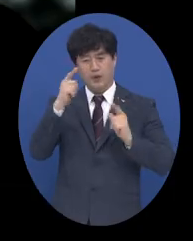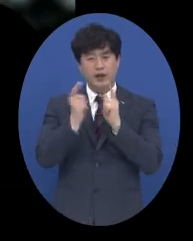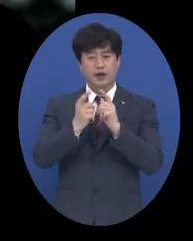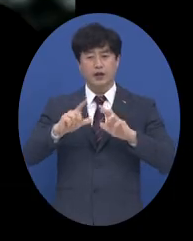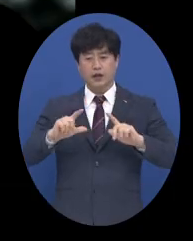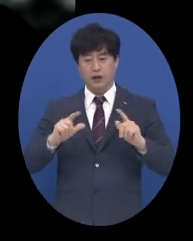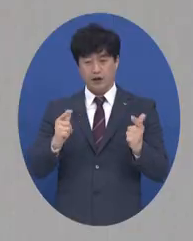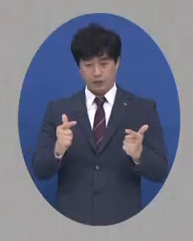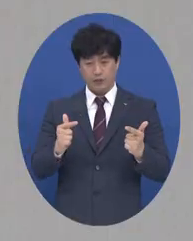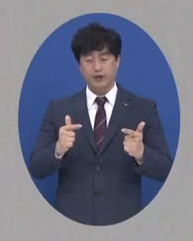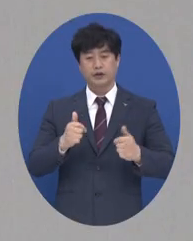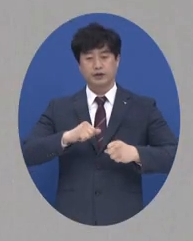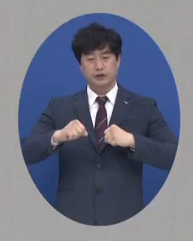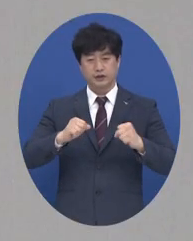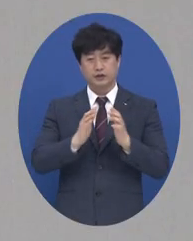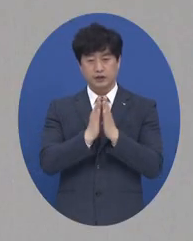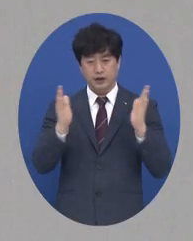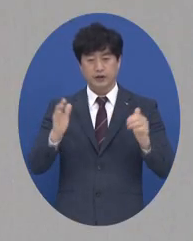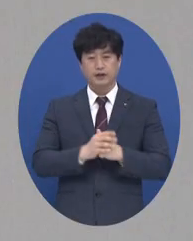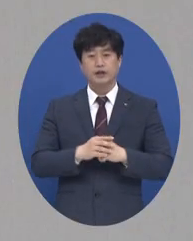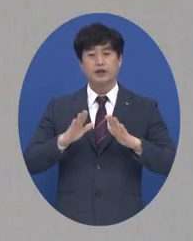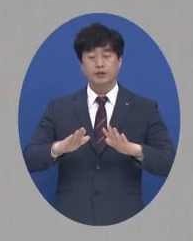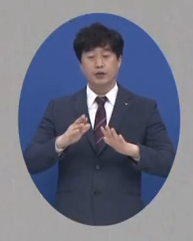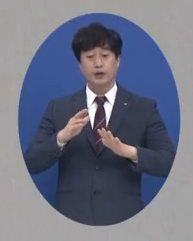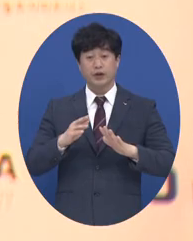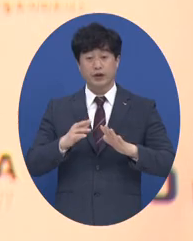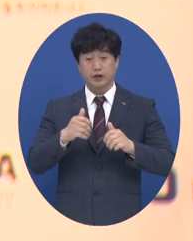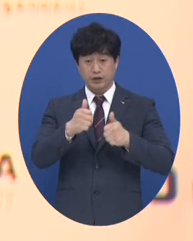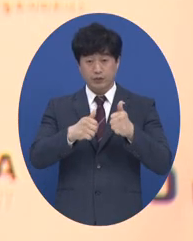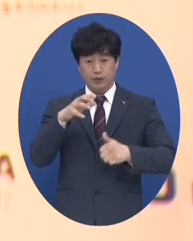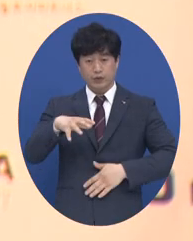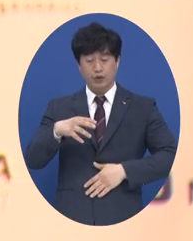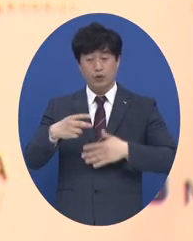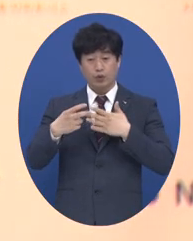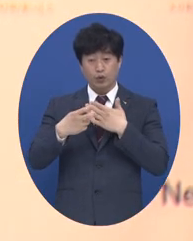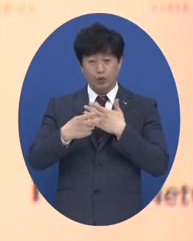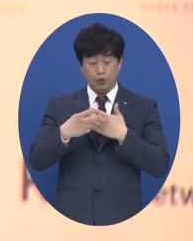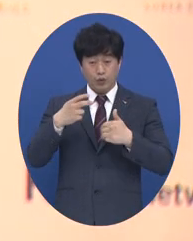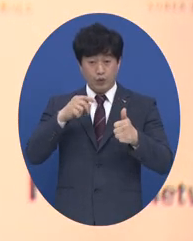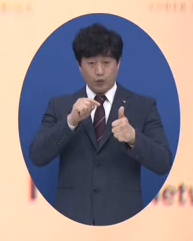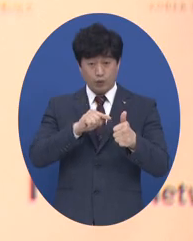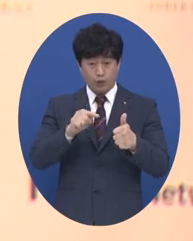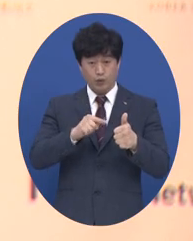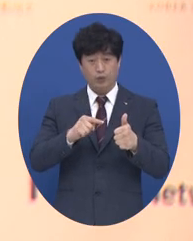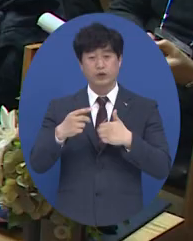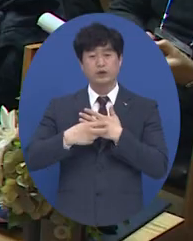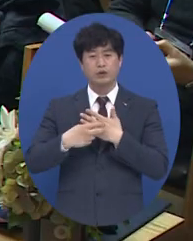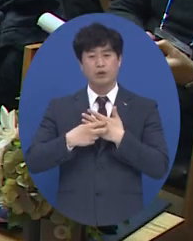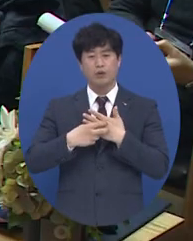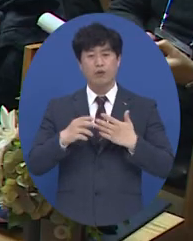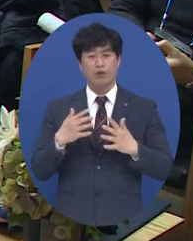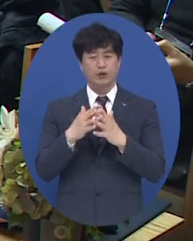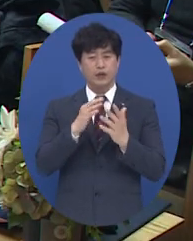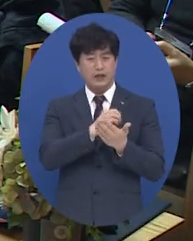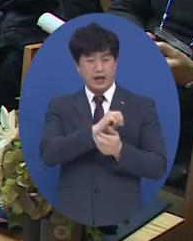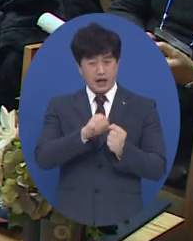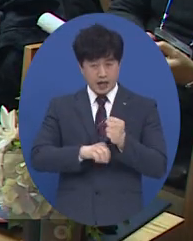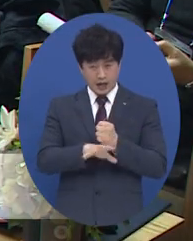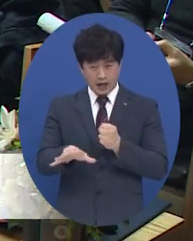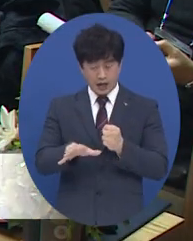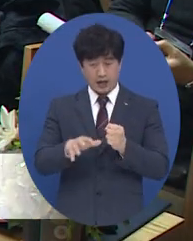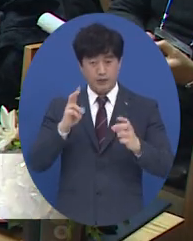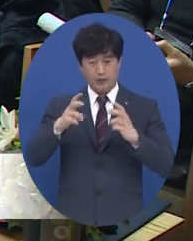진행됐습니다 이번 오디션에서는 교육부터 의료 그리고 건설 부문까지 다양한 기업들이 선발 됐습니다